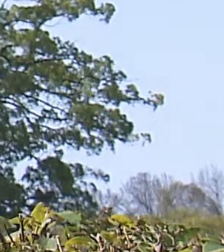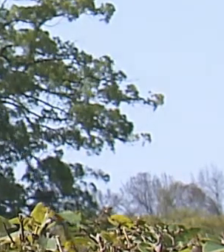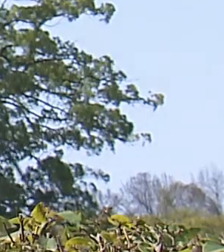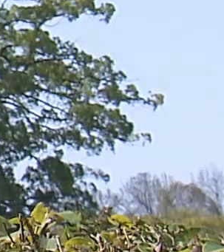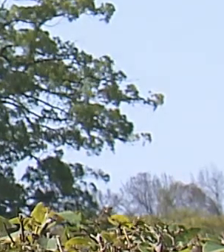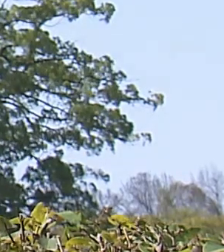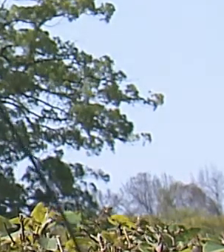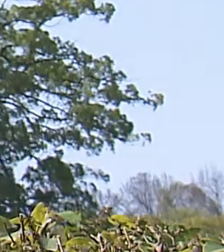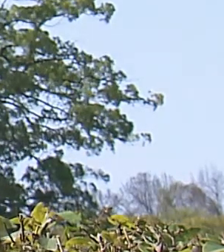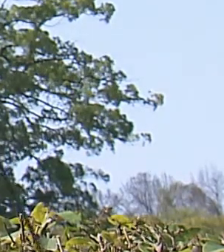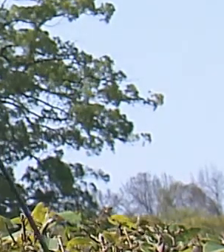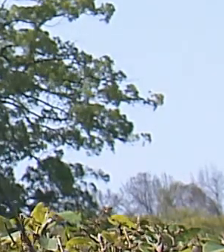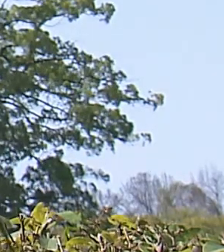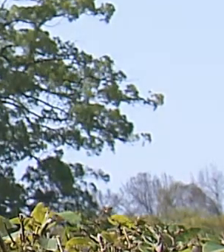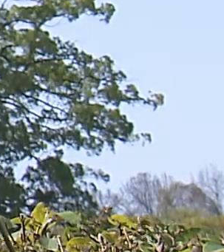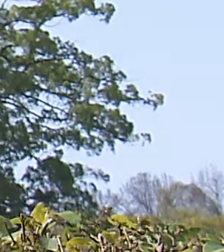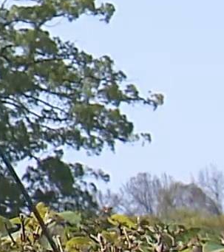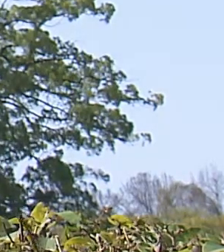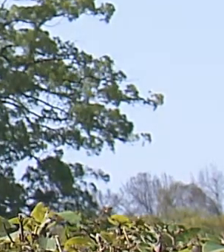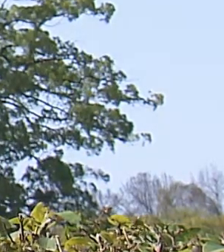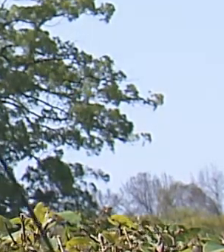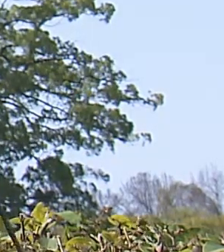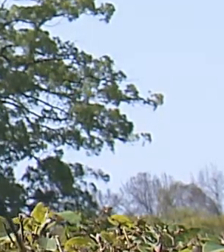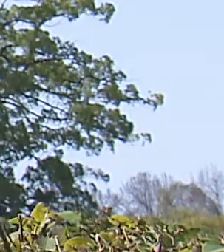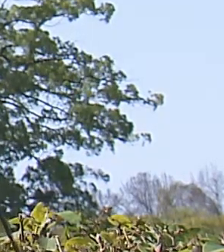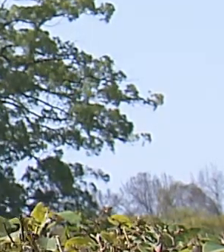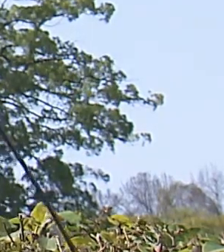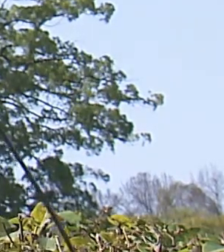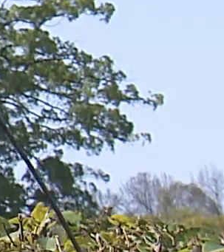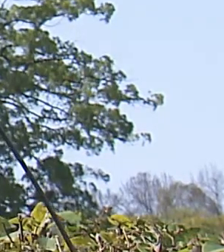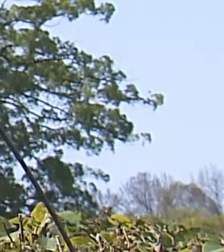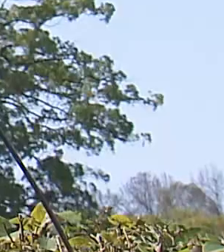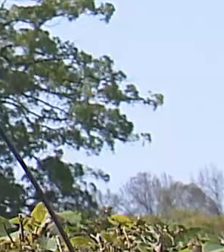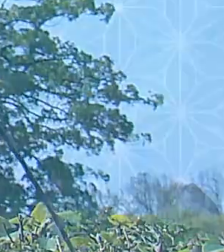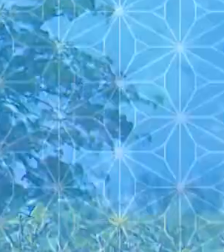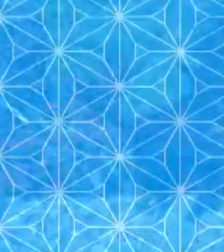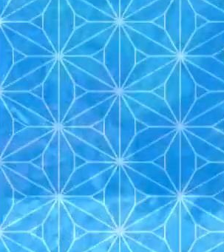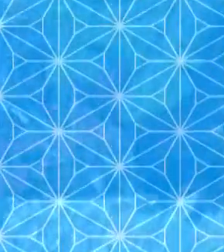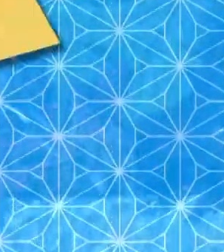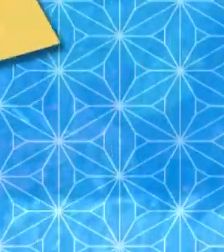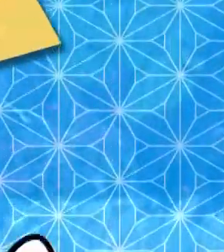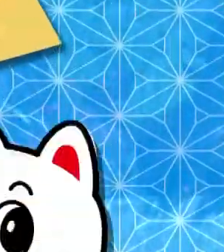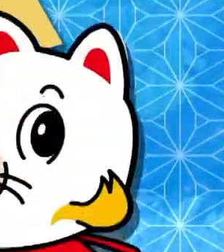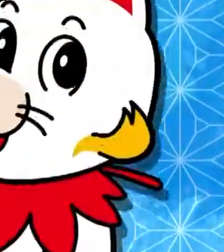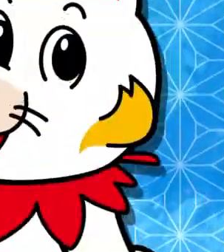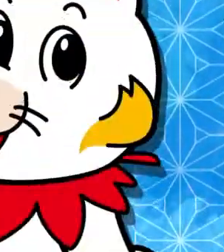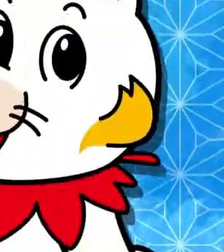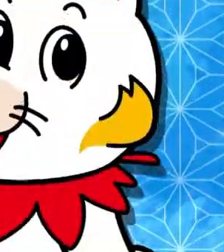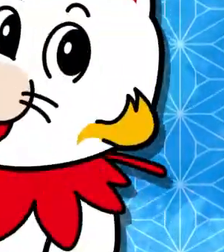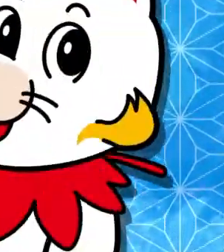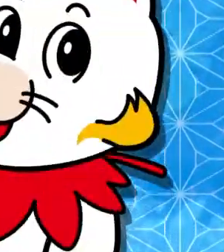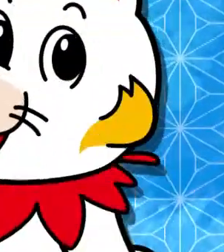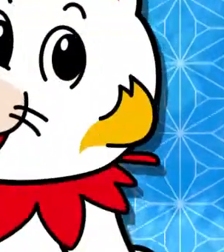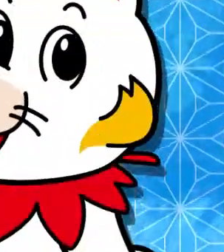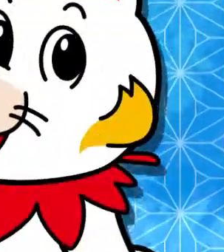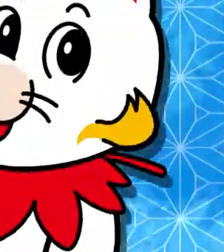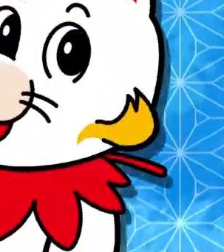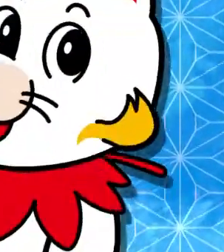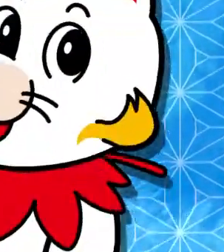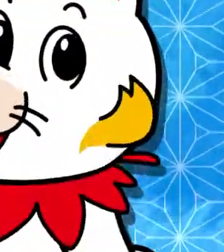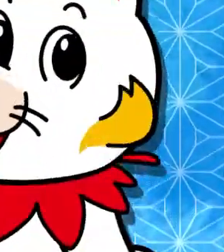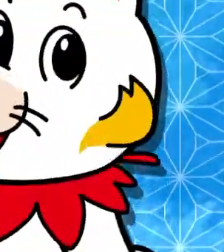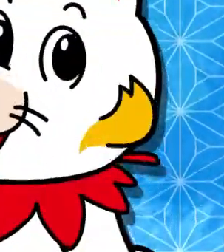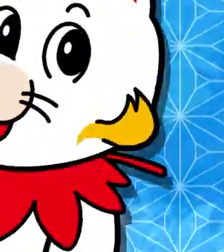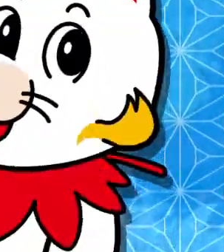広島広域都市圏200万人の民を心を一つにするのじゃ。元なり200万